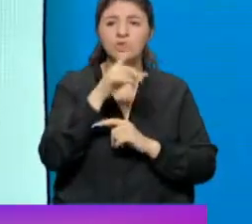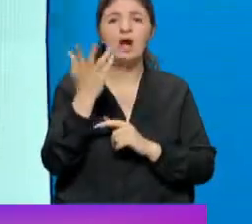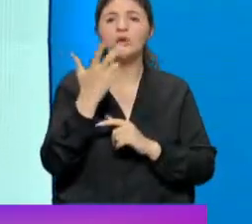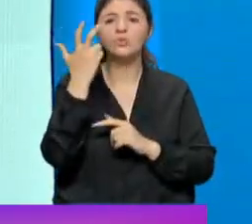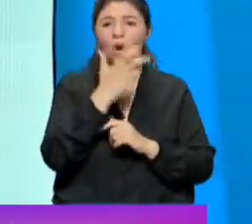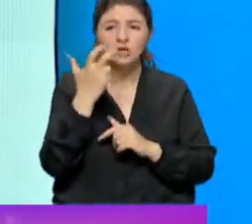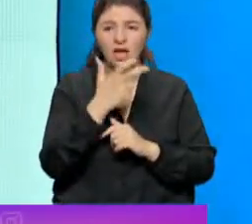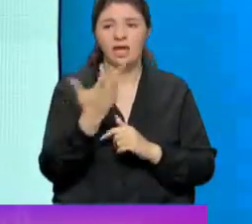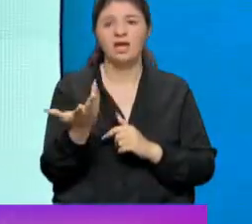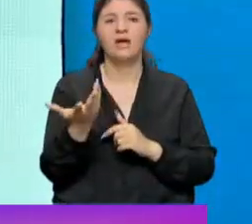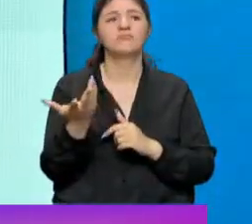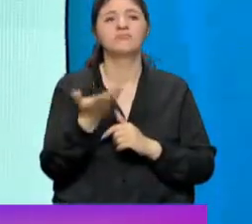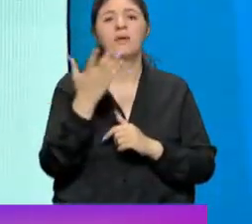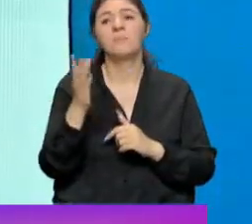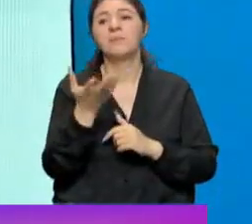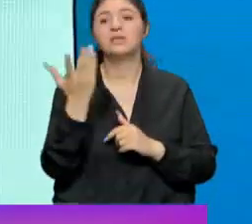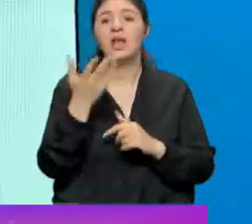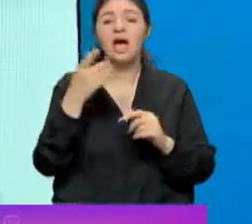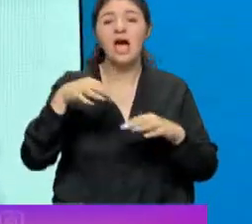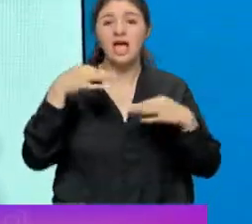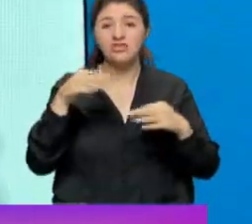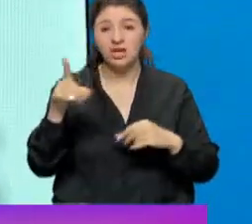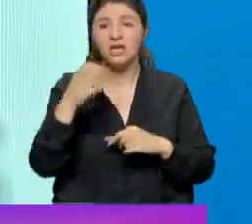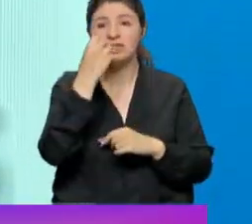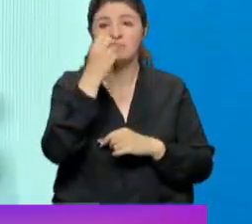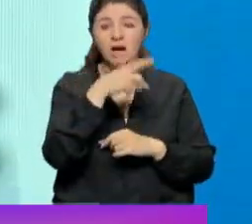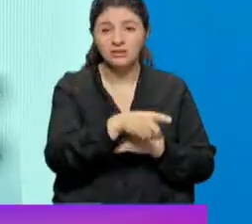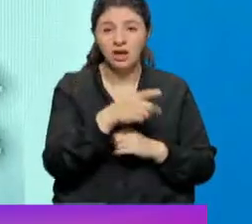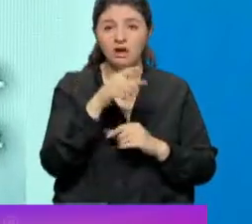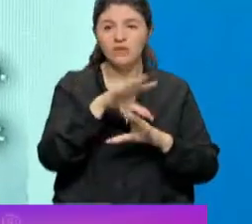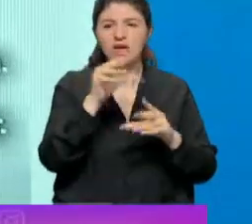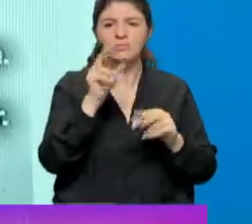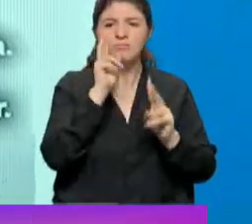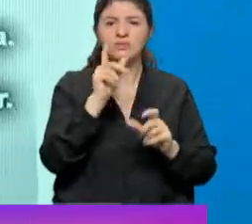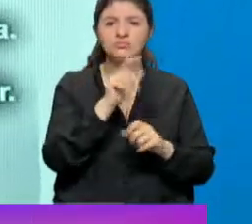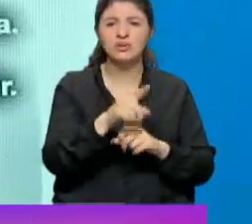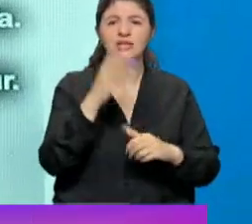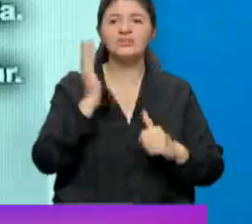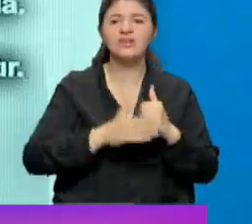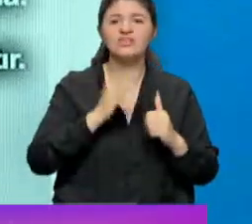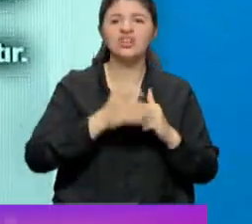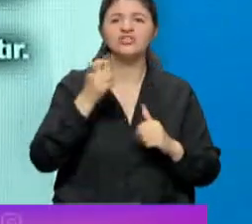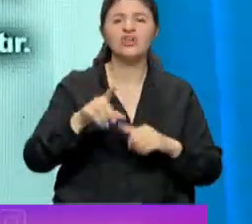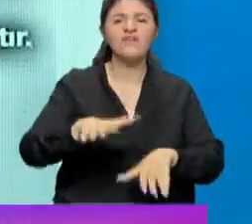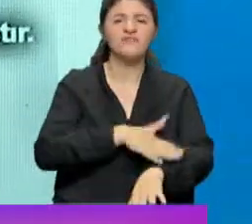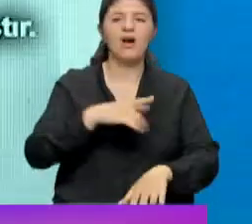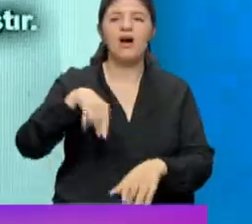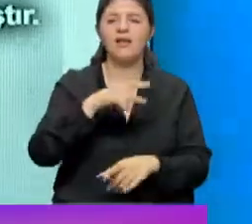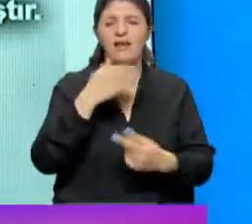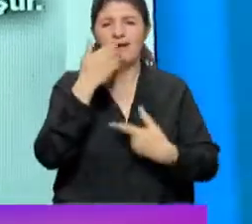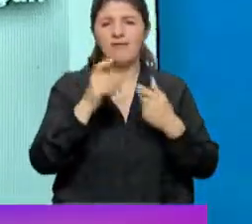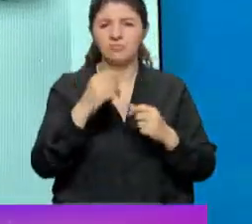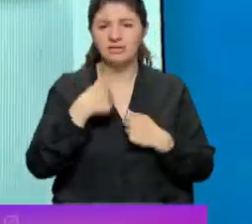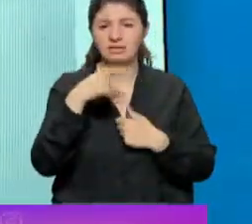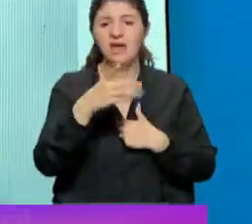hangi konseri bu mesela Eskişehir Isparta bütün bunlara bakacağız yasakçı valilerden bahsedeceğim sizlere